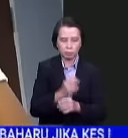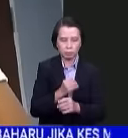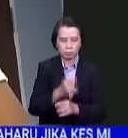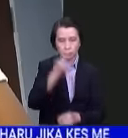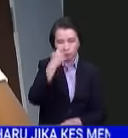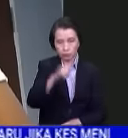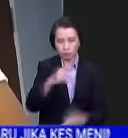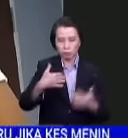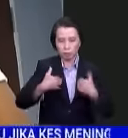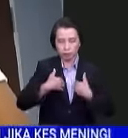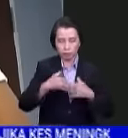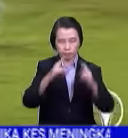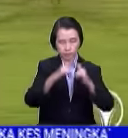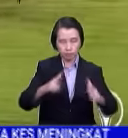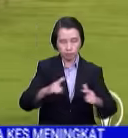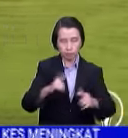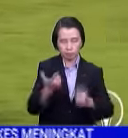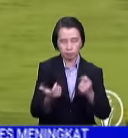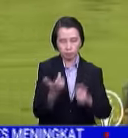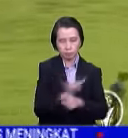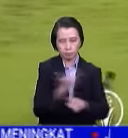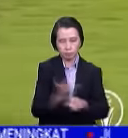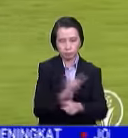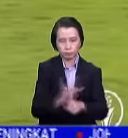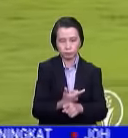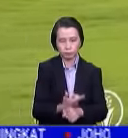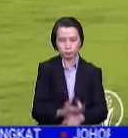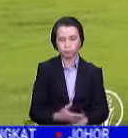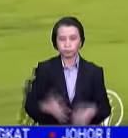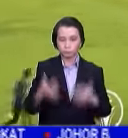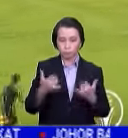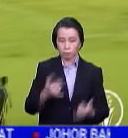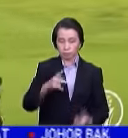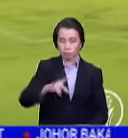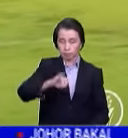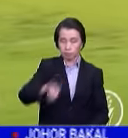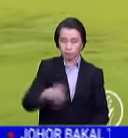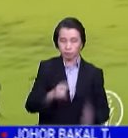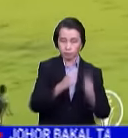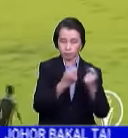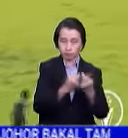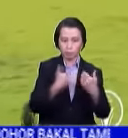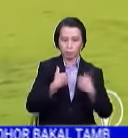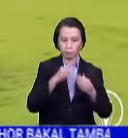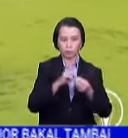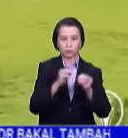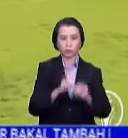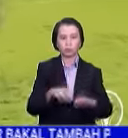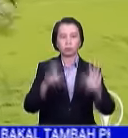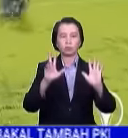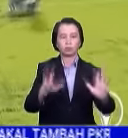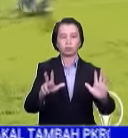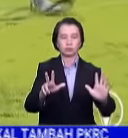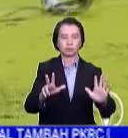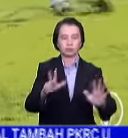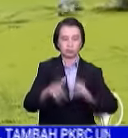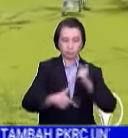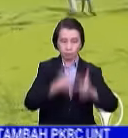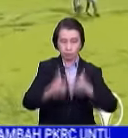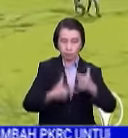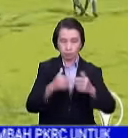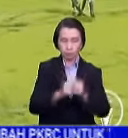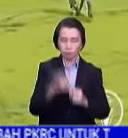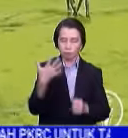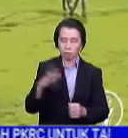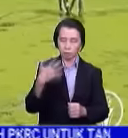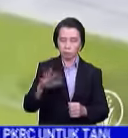untuk mengadakan camp-based training. Ketika ini, skuad PJ City FC berada di tangga ke-8 Liga Super dengan